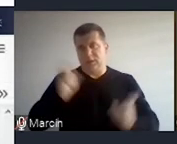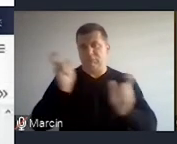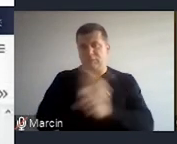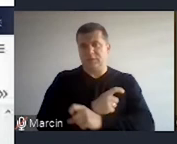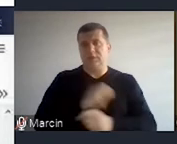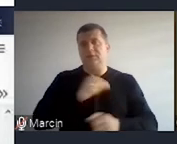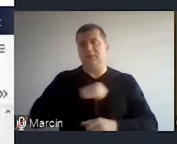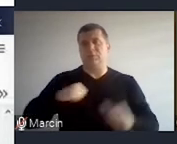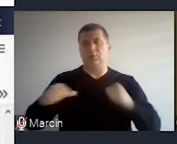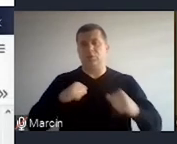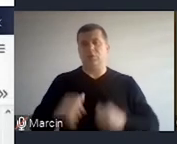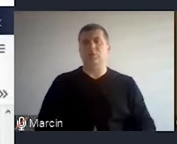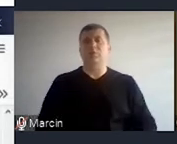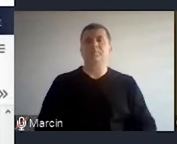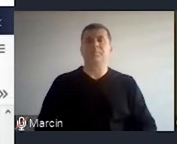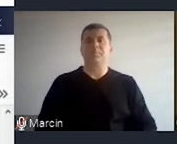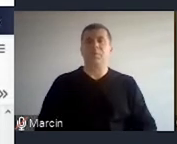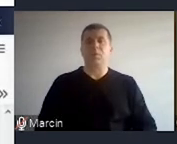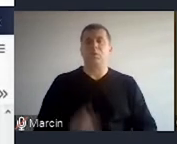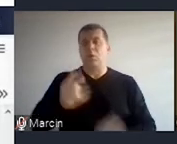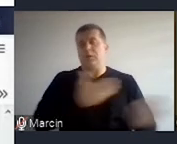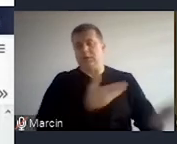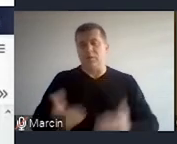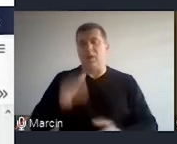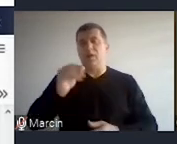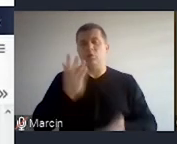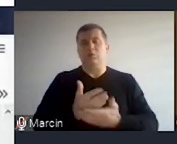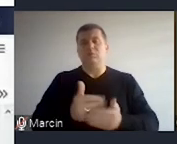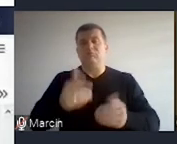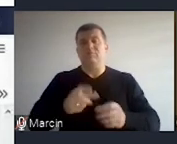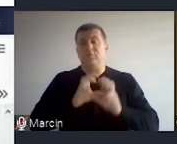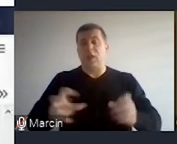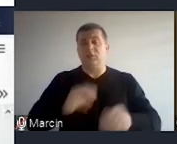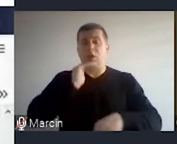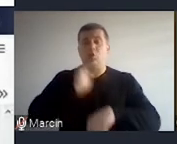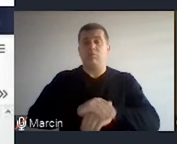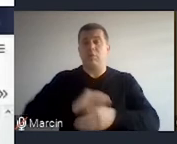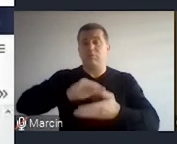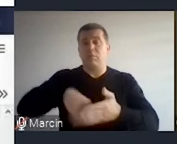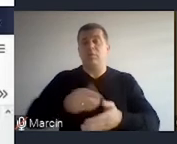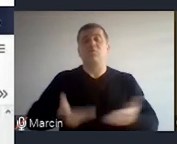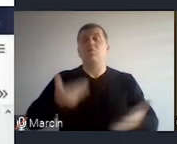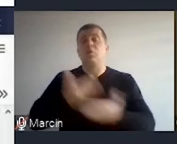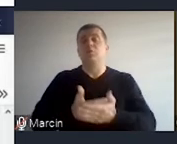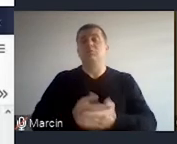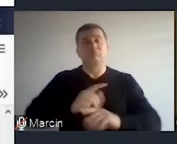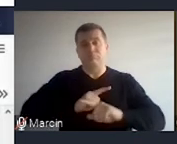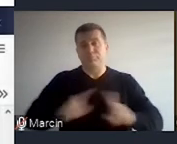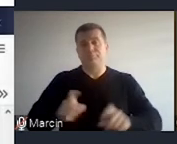państwowych czy samorządu. To się załatwia na etapie podpisywania umowy o dofinansowanie. W związku z